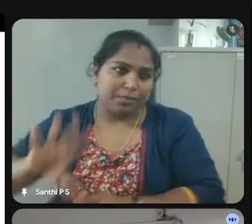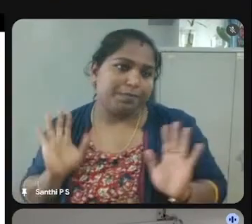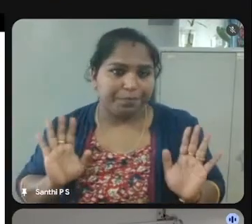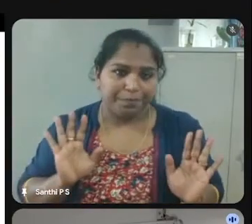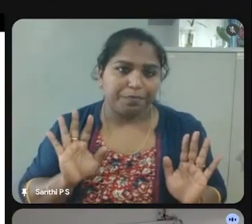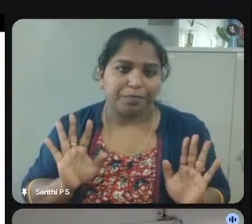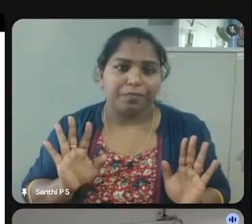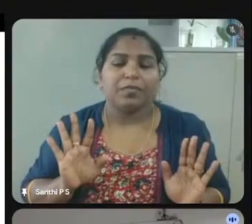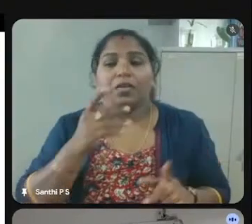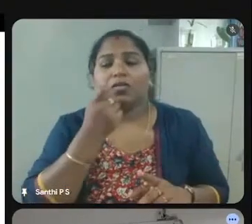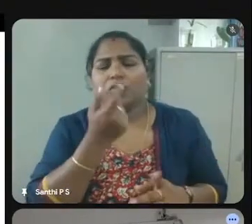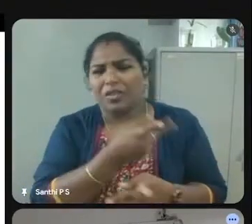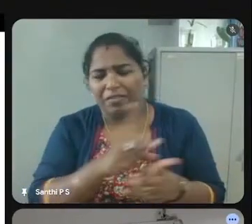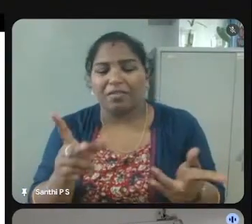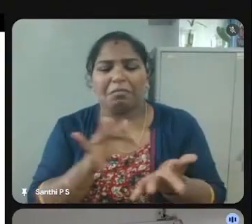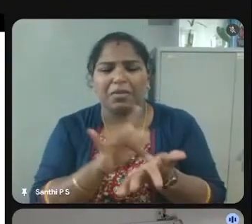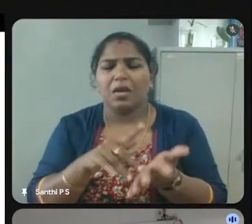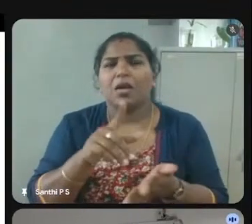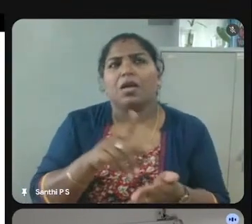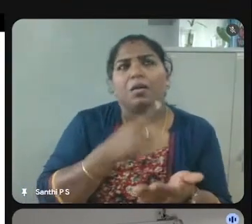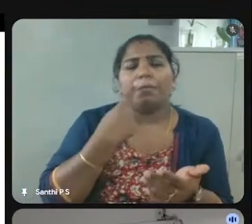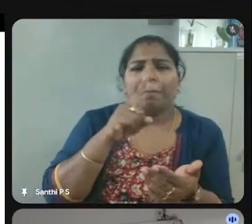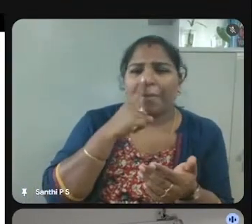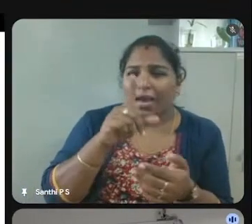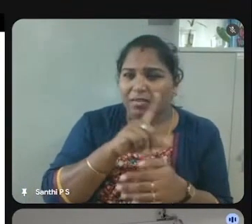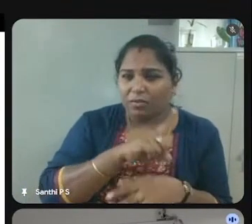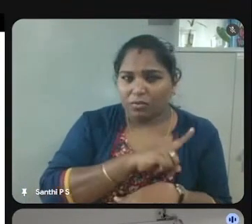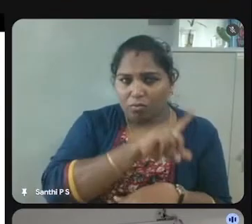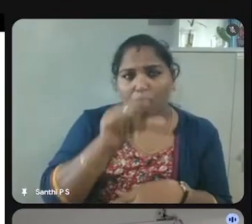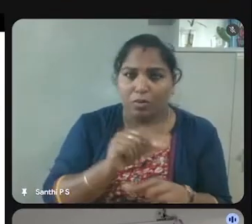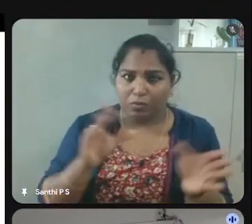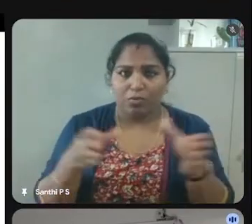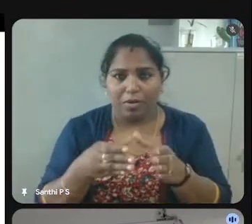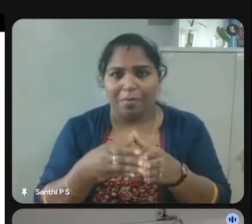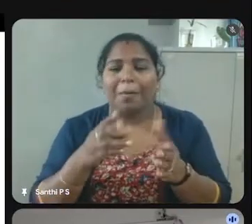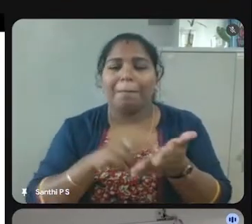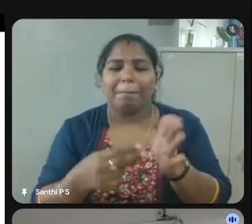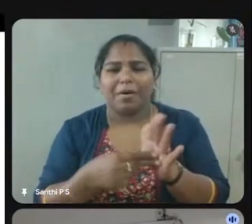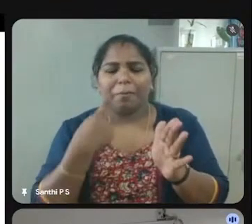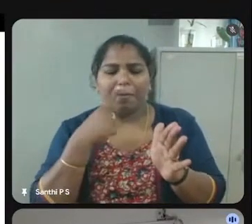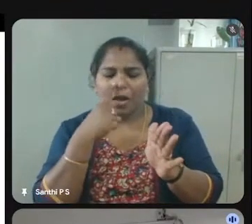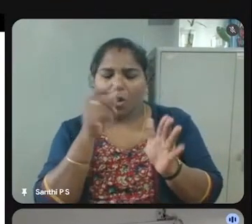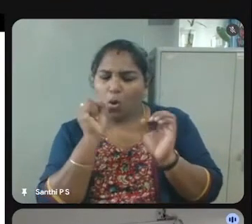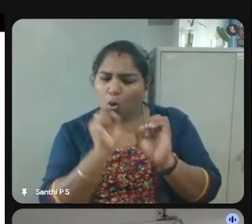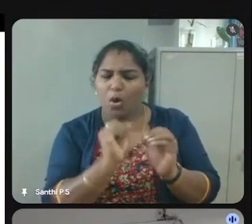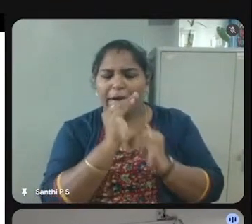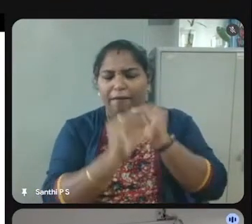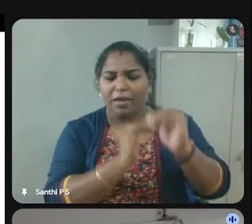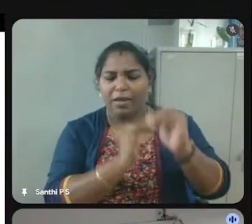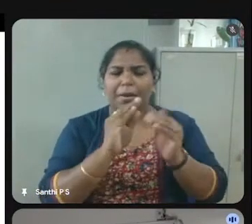പേരന്റ് സപ്പോർട്ട് ഗ്രൂപ്പ്സ് ഒക്കെ പലയിടത്തും അവൈലബിൾ ആണ്. അതിനെ കുറിച്ചിട്ടുള്ള കാര്യങ്ങള് ഇൻഫർമേഷൻസ് ഗ്യാദർ ചെയ്യുക.